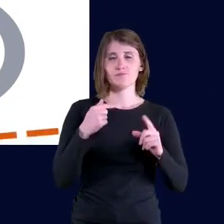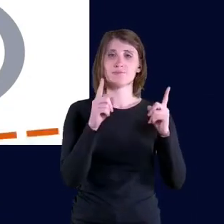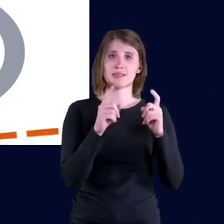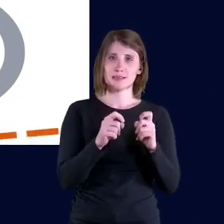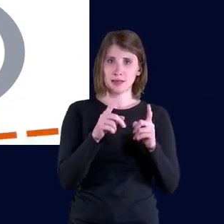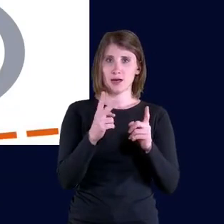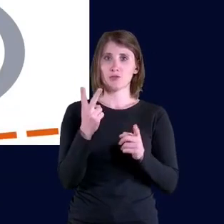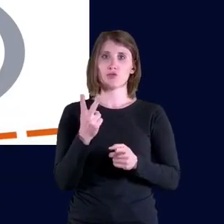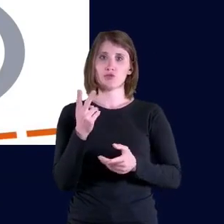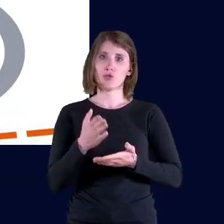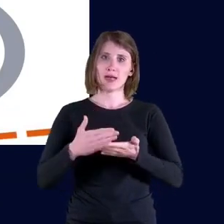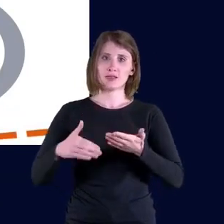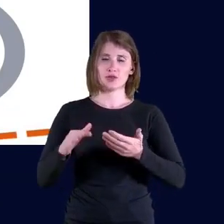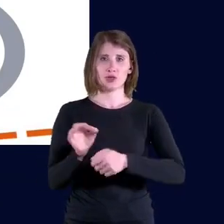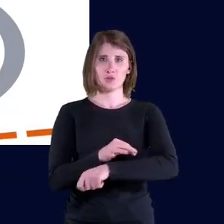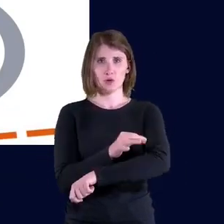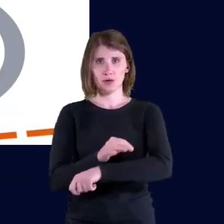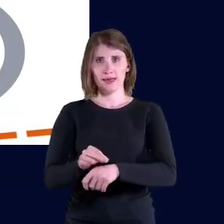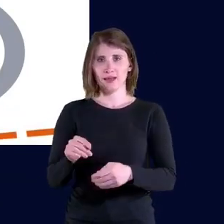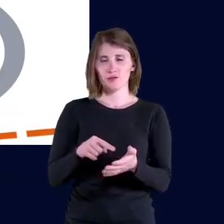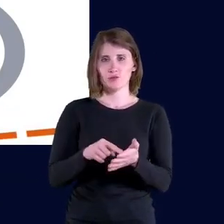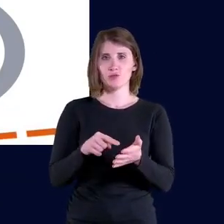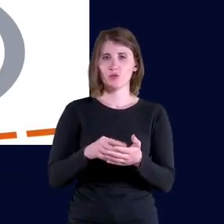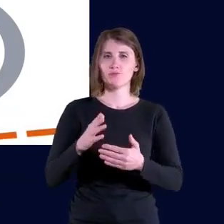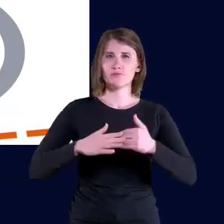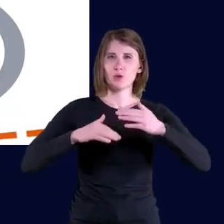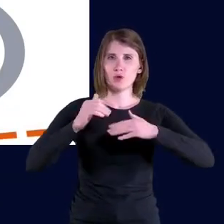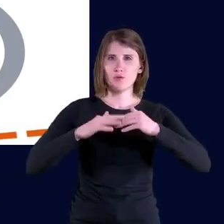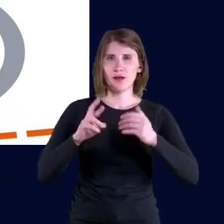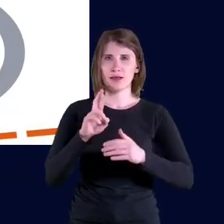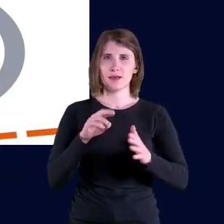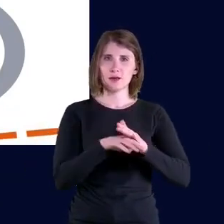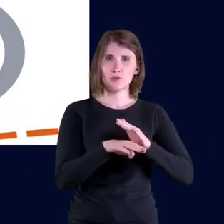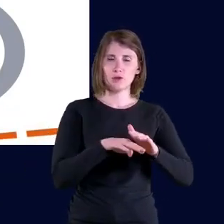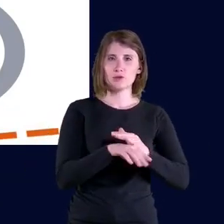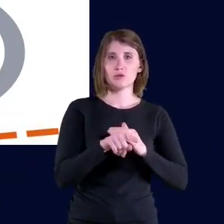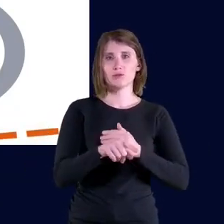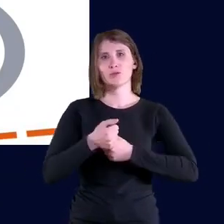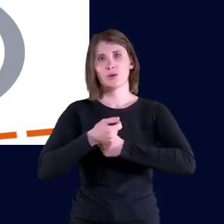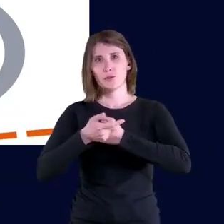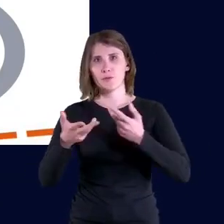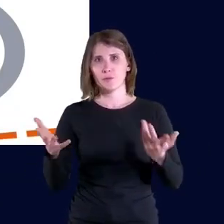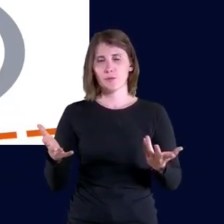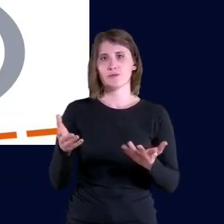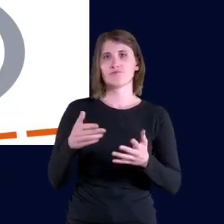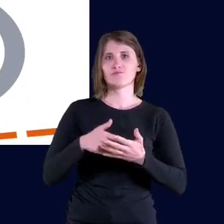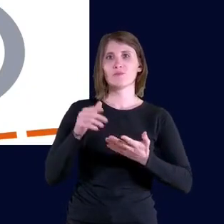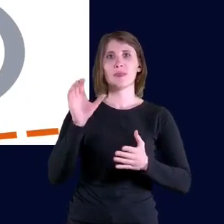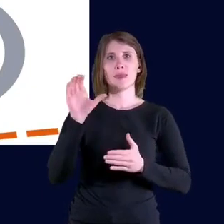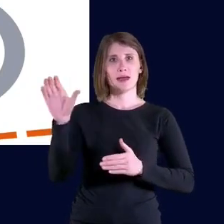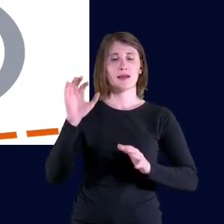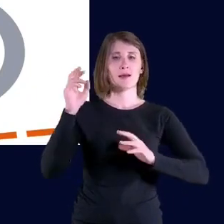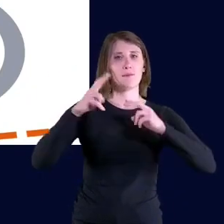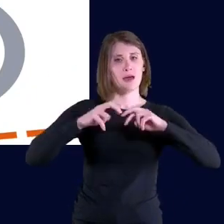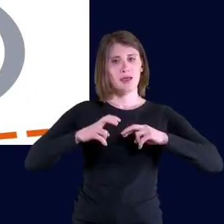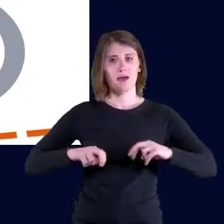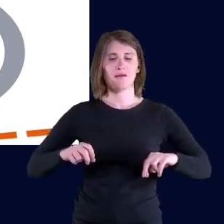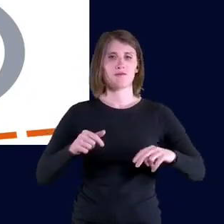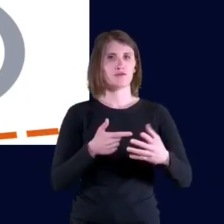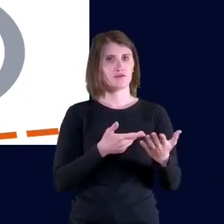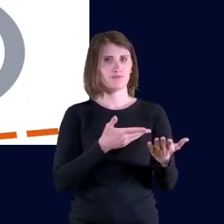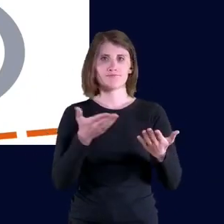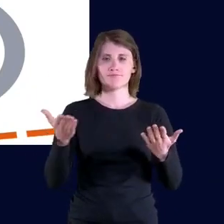etap tego projektu który polega na zbudowaniu repozytorium do udostępniania danych badawczych i mniej więcej